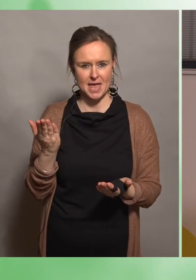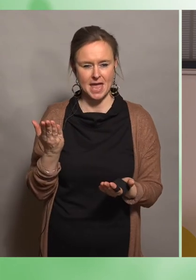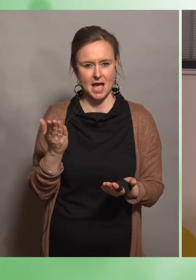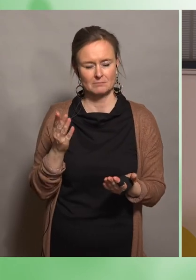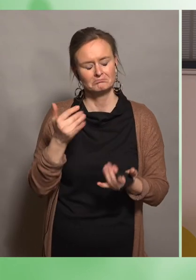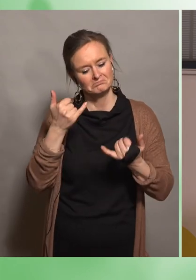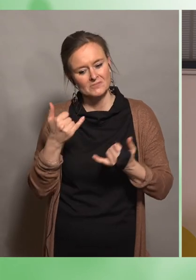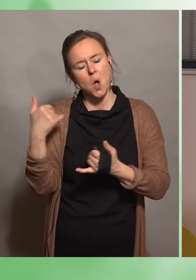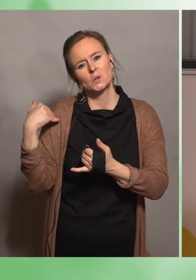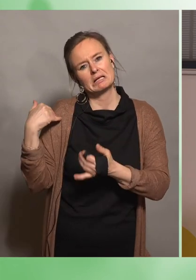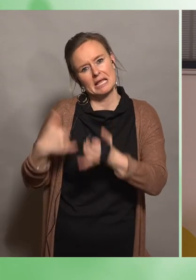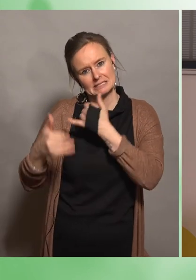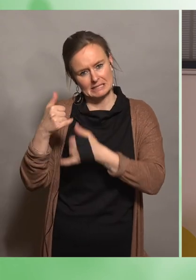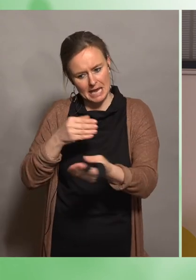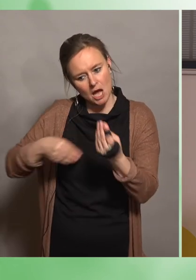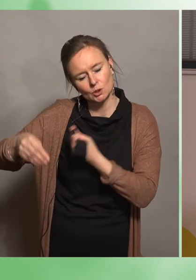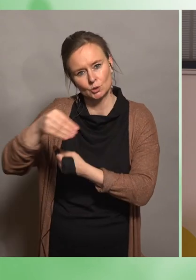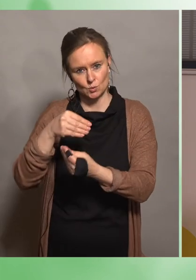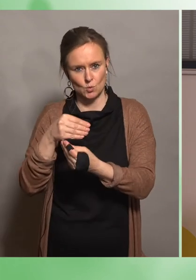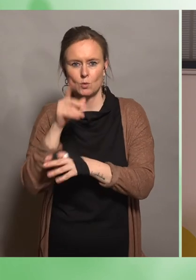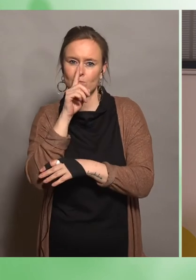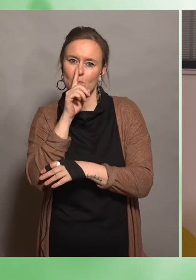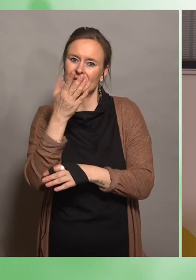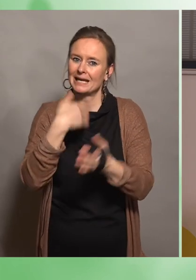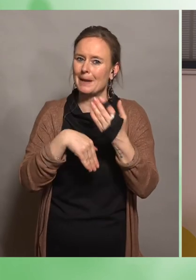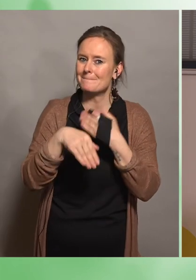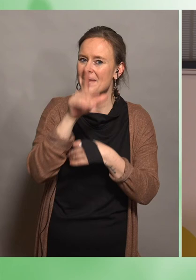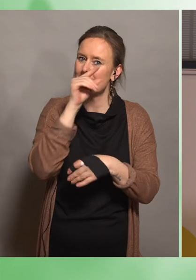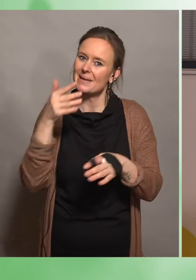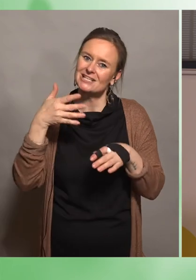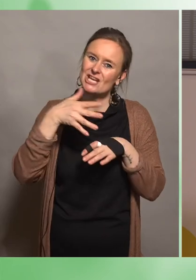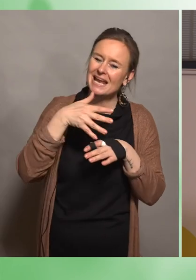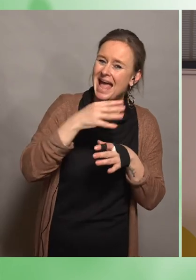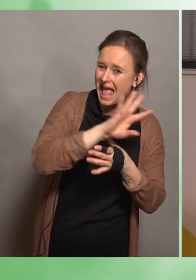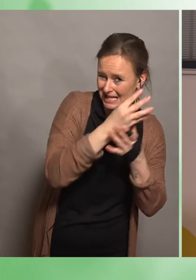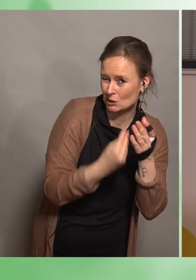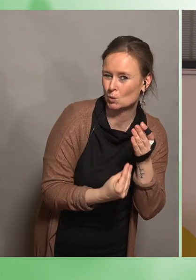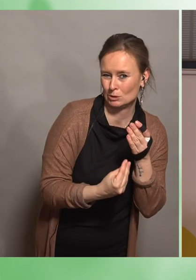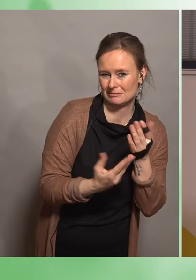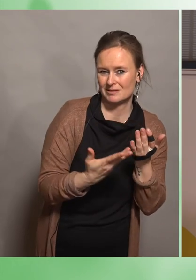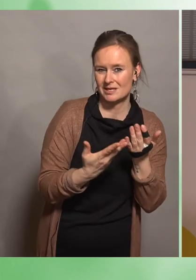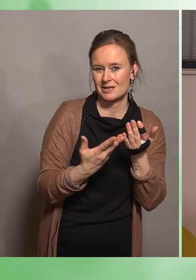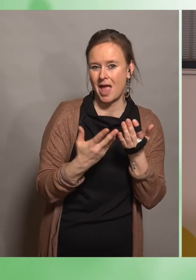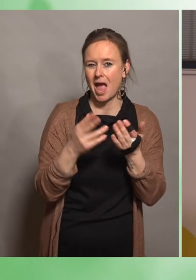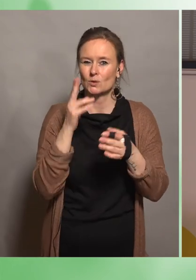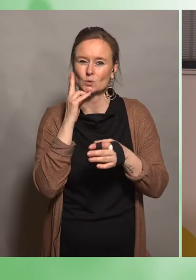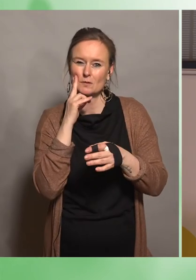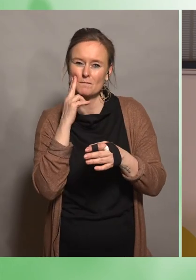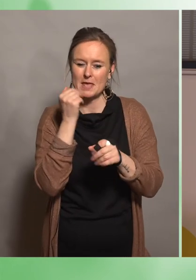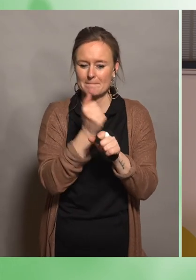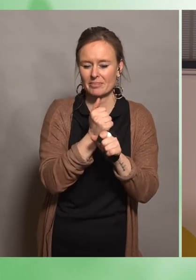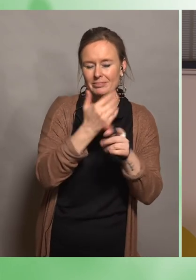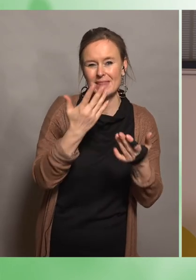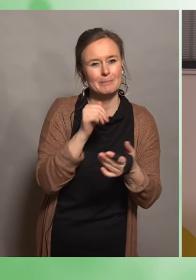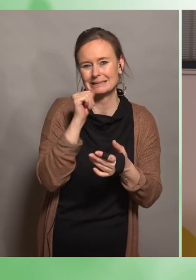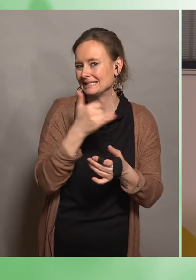Menschen auch zu inkludieren, inklusiv im Betrieb zu haben. Aber das ist nicht immer ganz einfach. Ja?